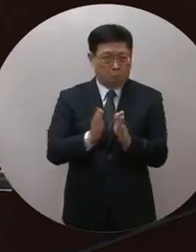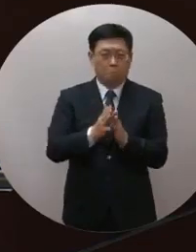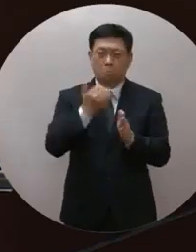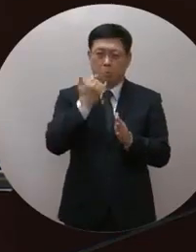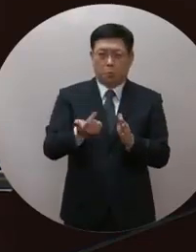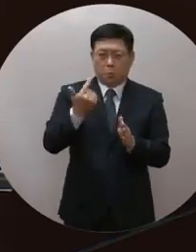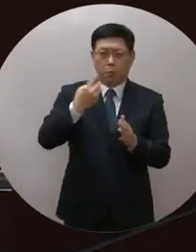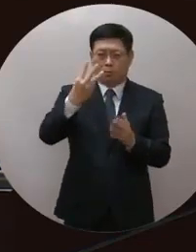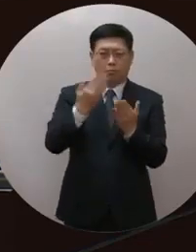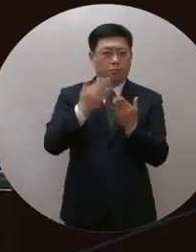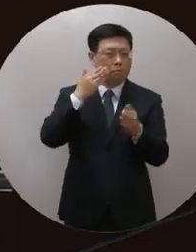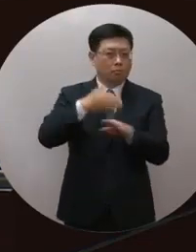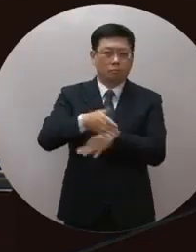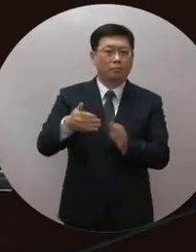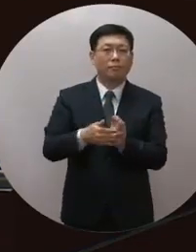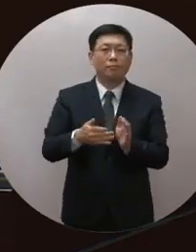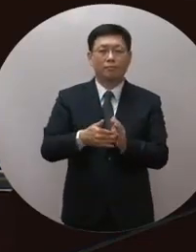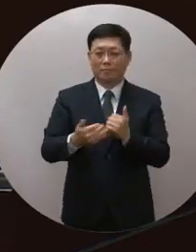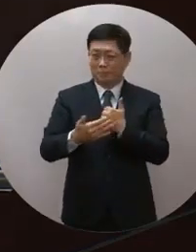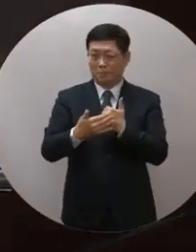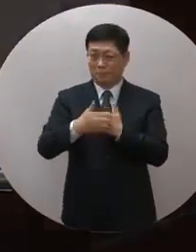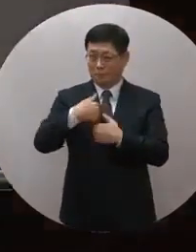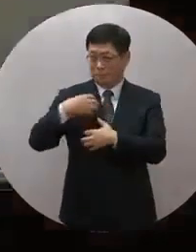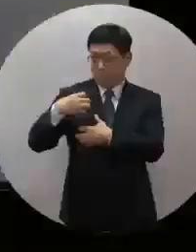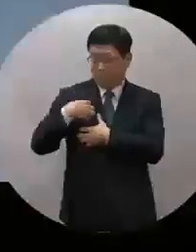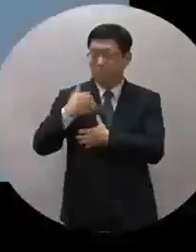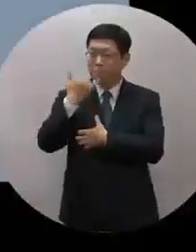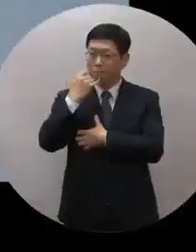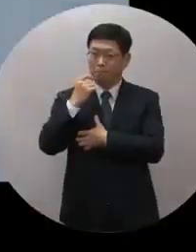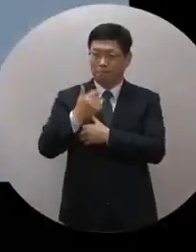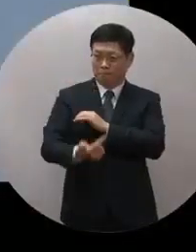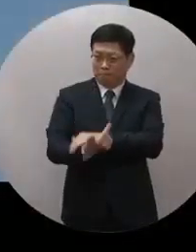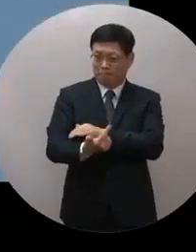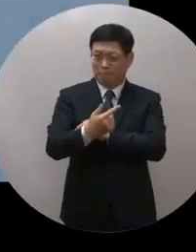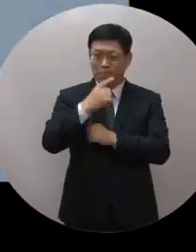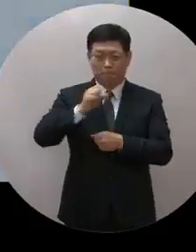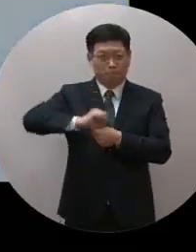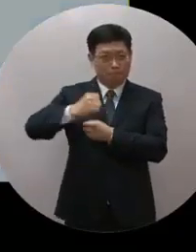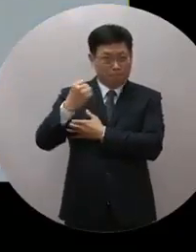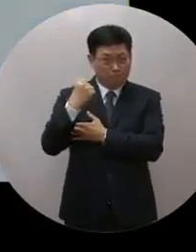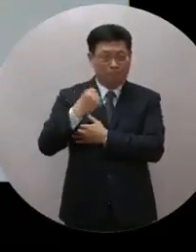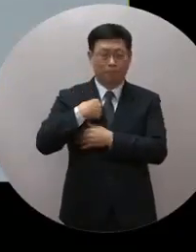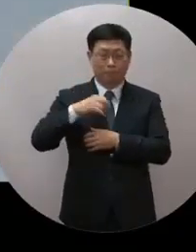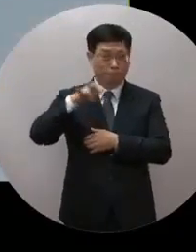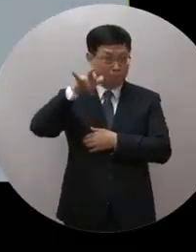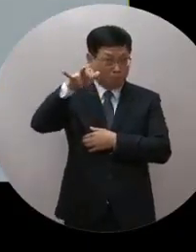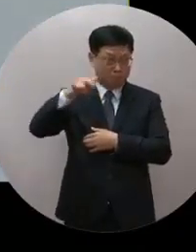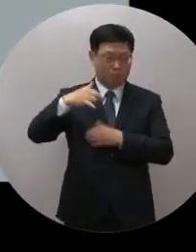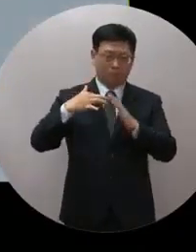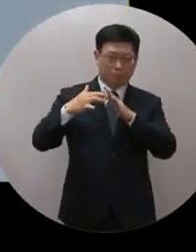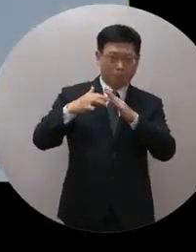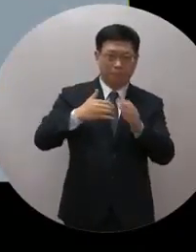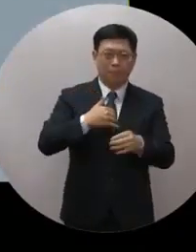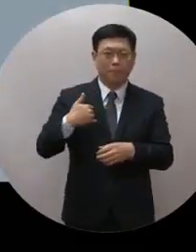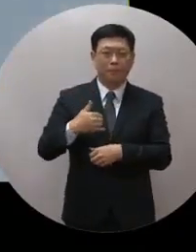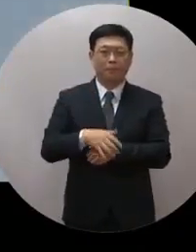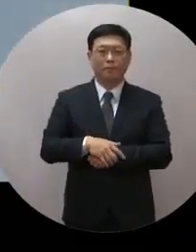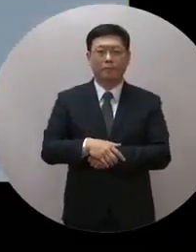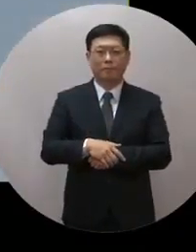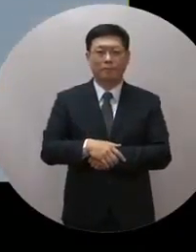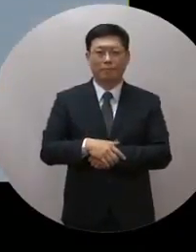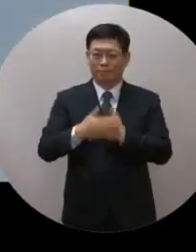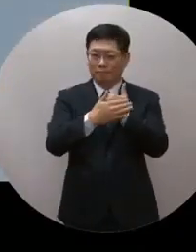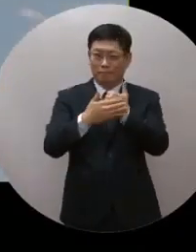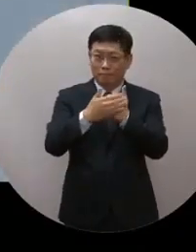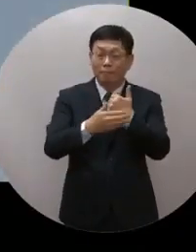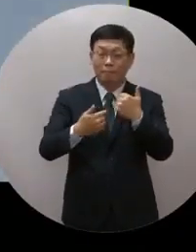速度三读通过，使得国军能够快速强化空防的战力，